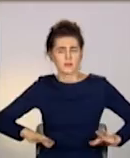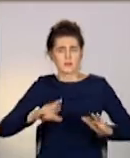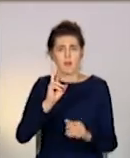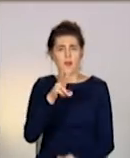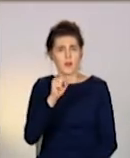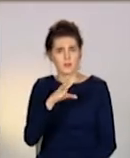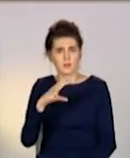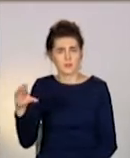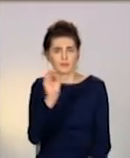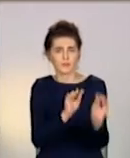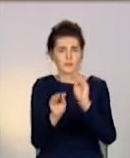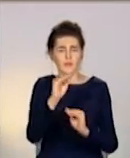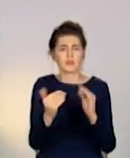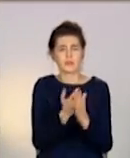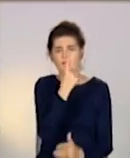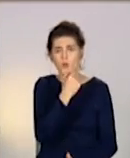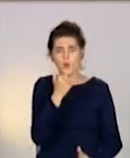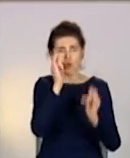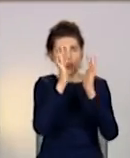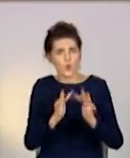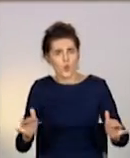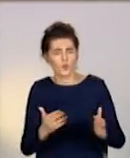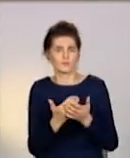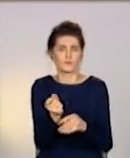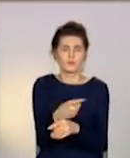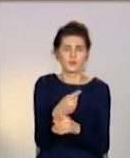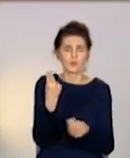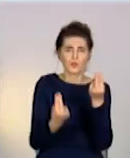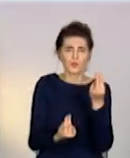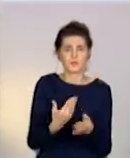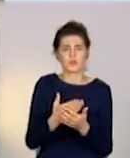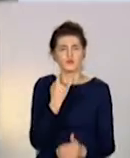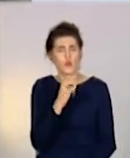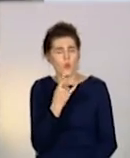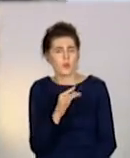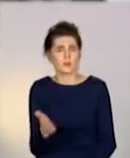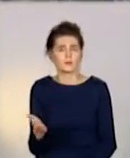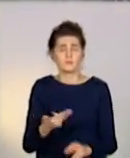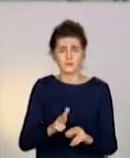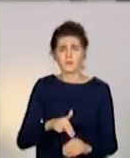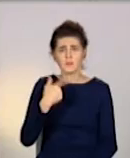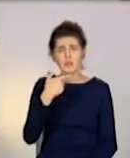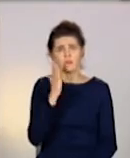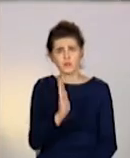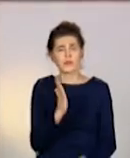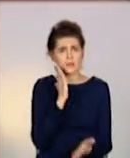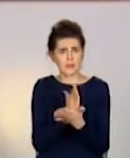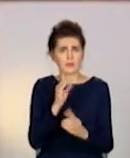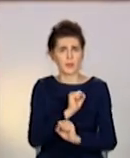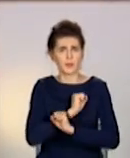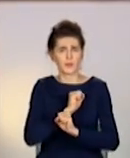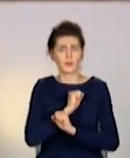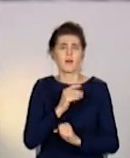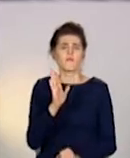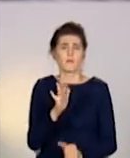виготовлення новорічних ялиночок і мишей. Ще майстер-клас з шоколаду. Відпочити можна і поза школою. Наприклад, у